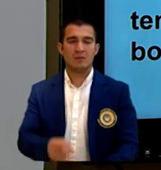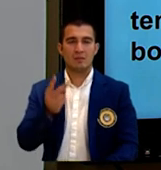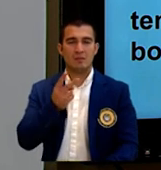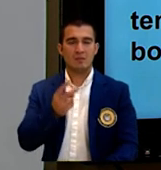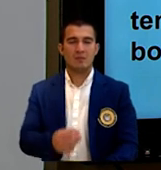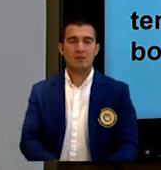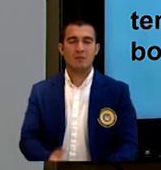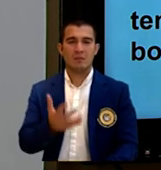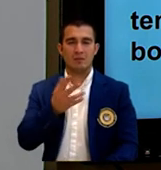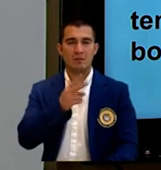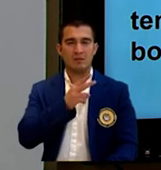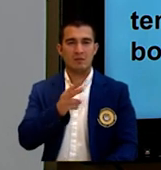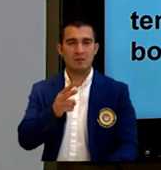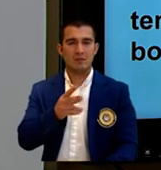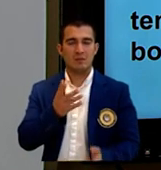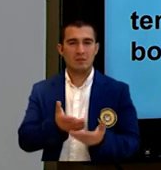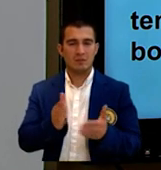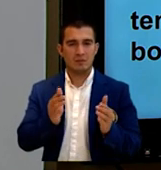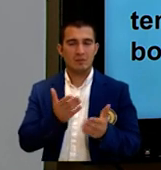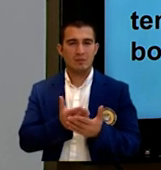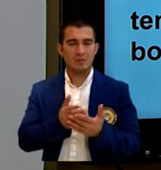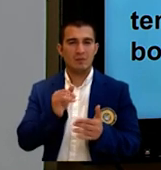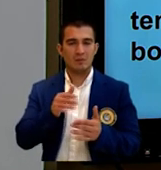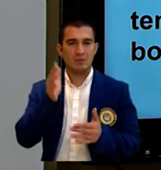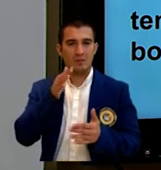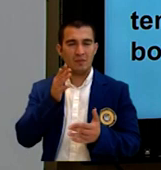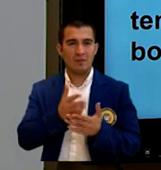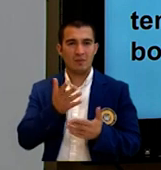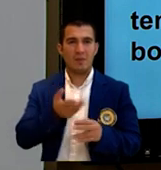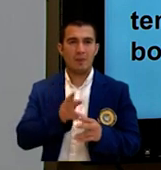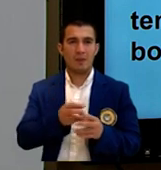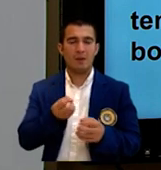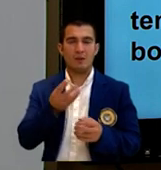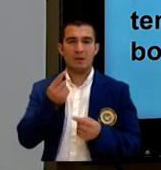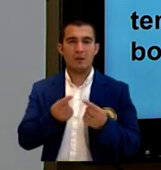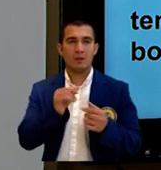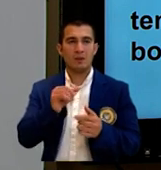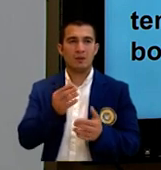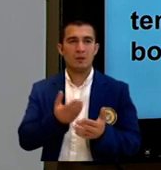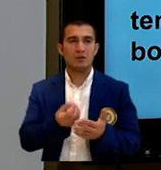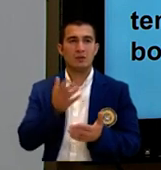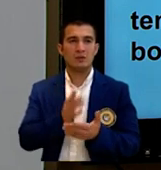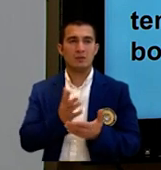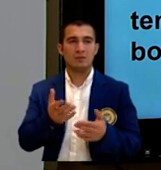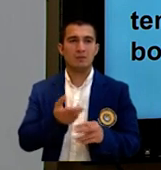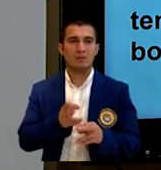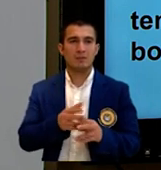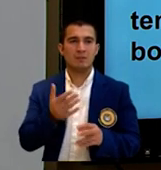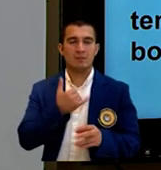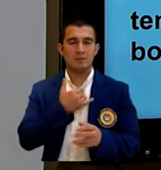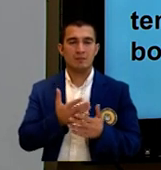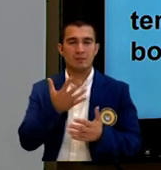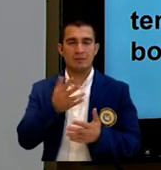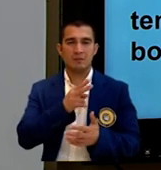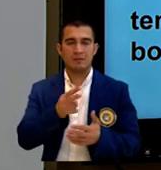Ikkinchisi 5 litrli idishdagi suvda nechta molekula bor? Demak, biz 5